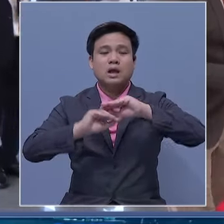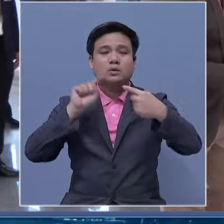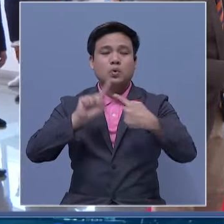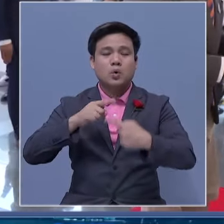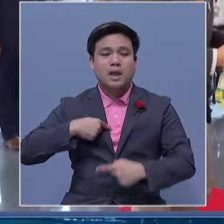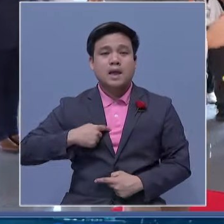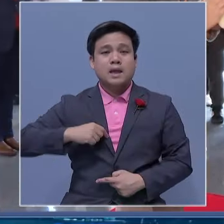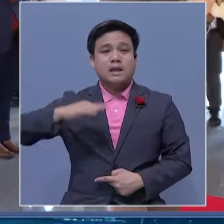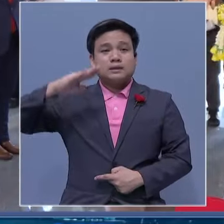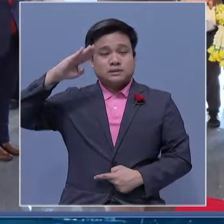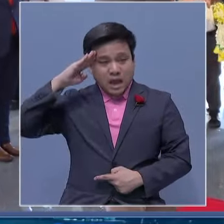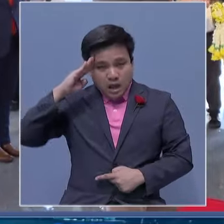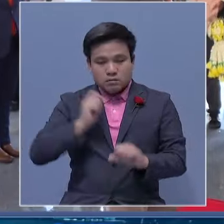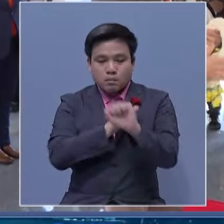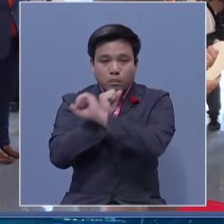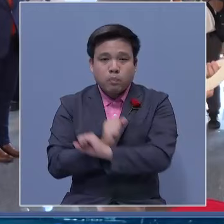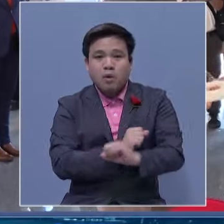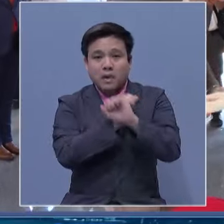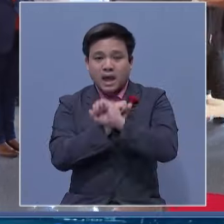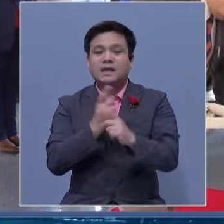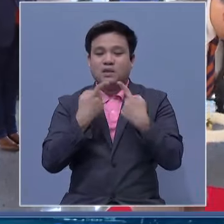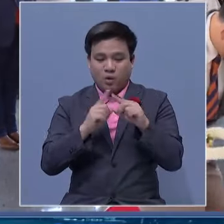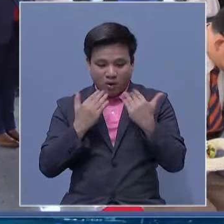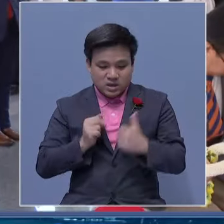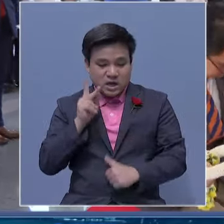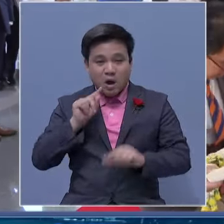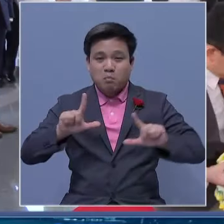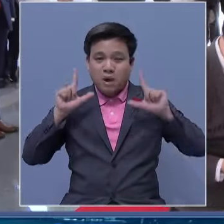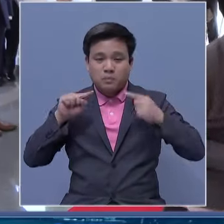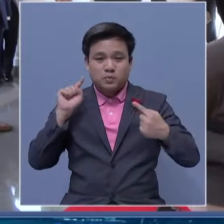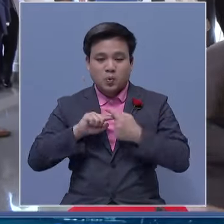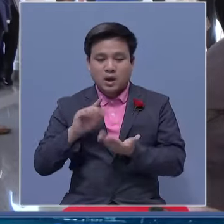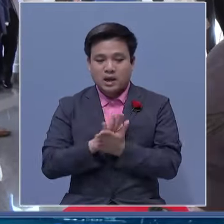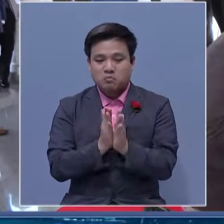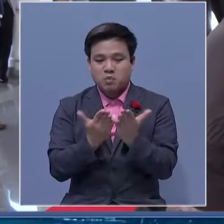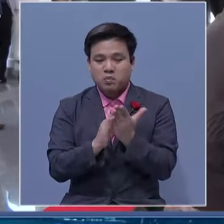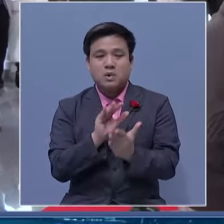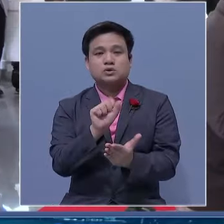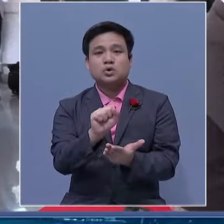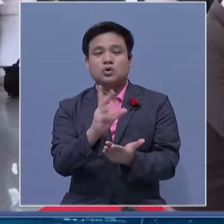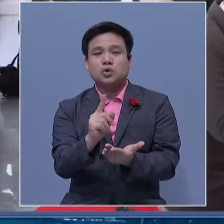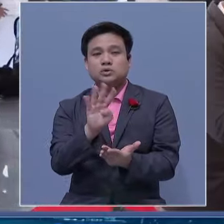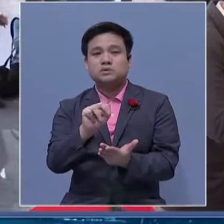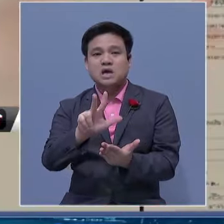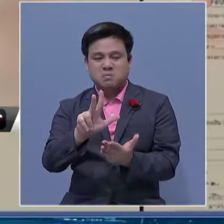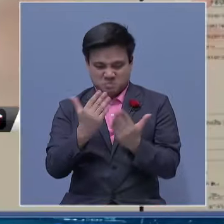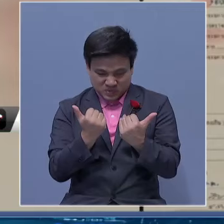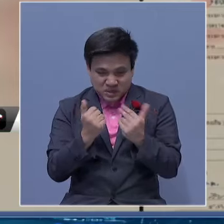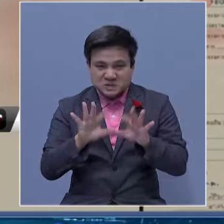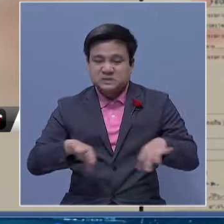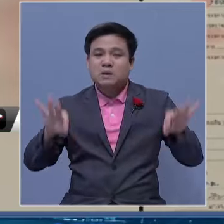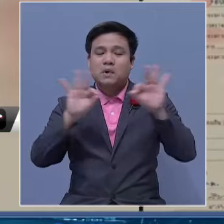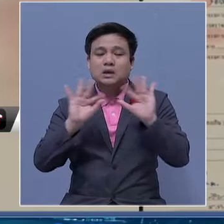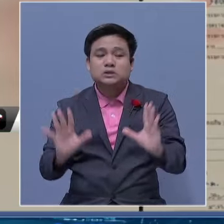ปลอดภัยแต่ว่าตอนนี้ในประเด็นคือใบสดมันสำคัญมากอ่ะพี่อาร์มนี่แหละใบสด 43เนี่ยตอนนี้มันเป็นประเด็นดราม่ามากนะครับว่า